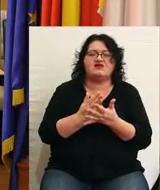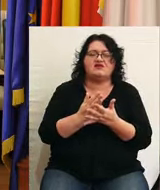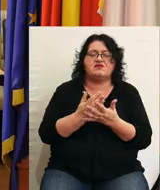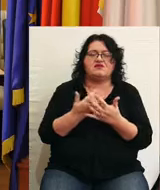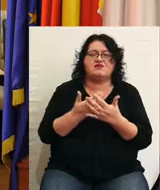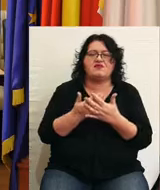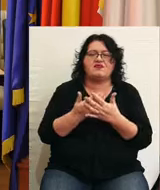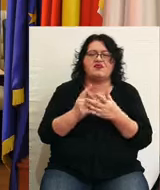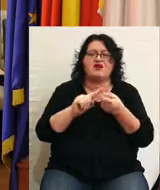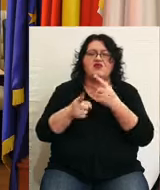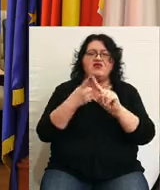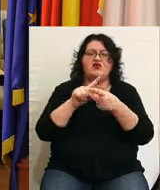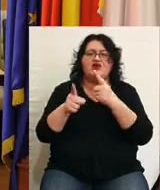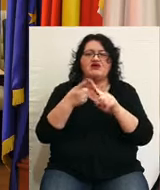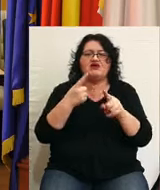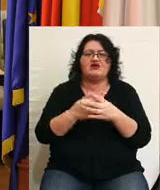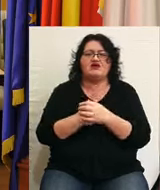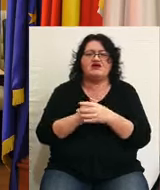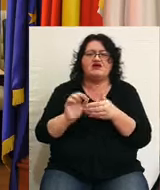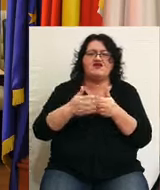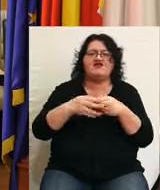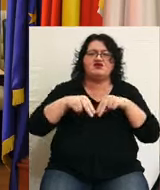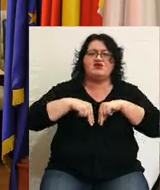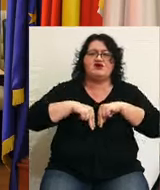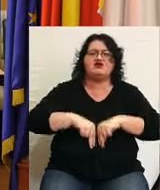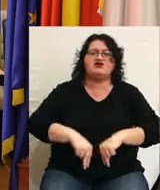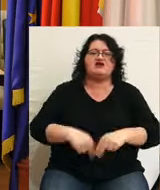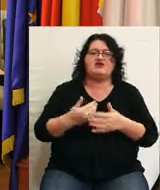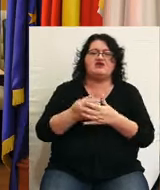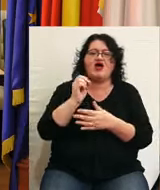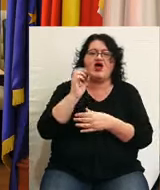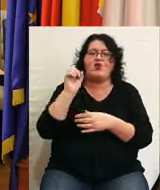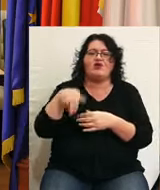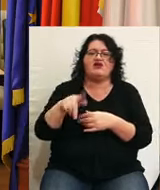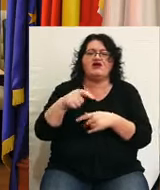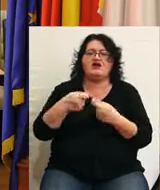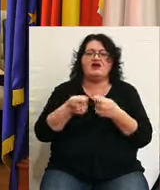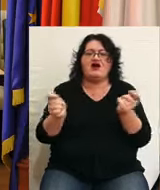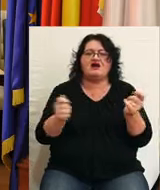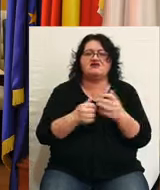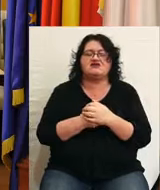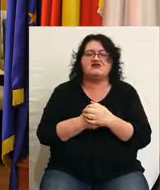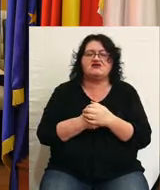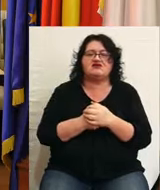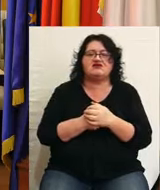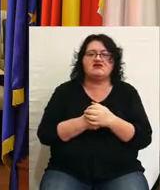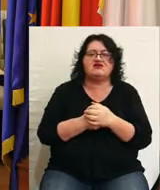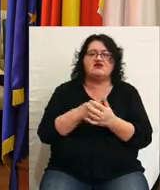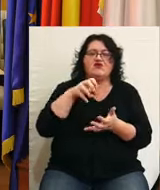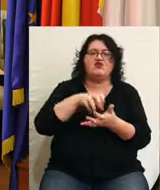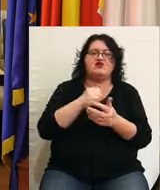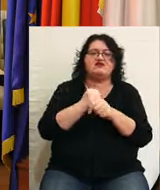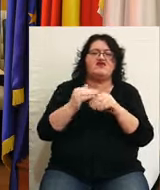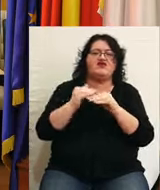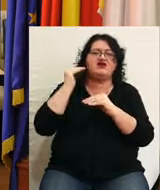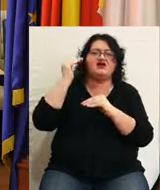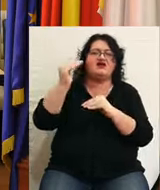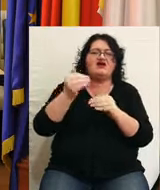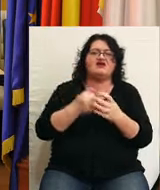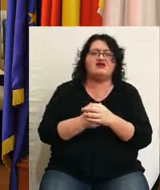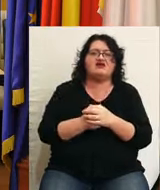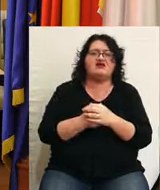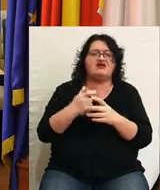funcție politică, vicepreședinte al E.ON Gazului, adică într-o poziție foarte înaltă.